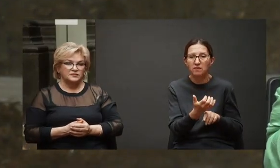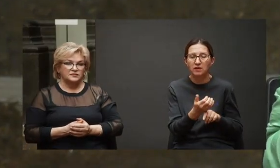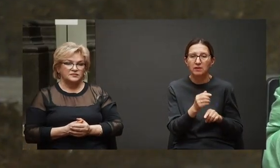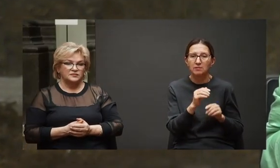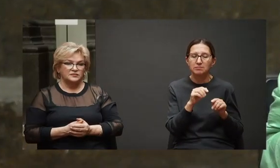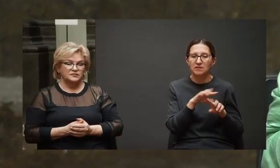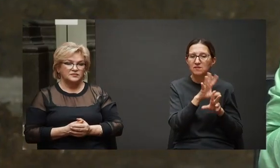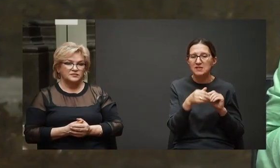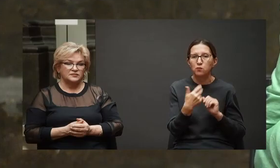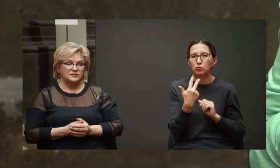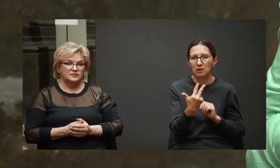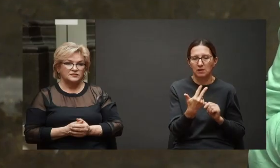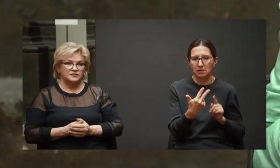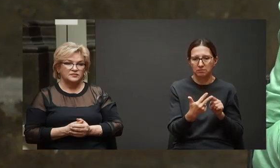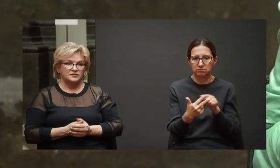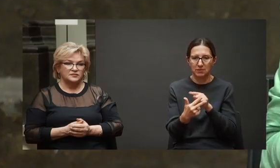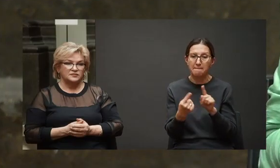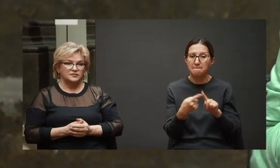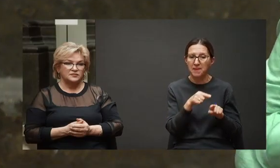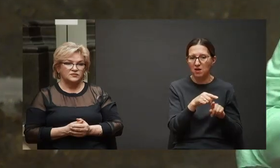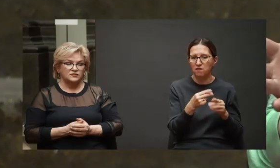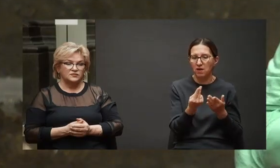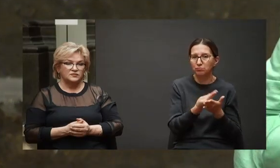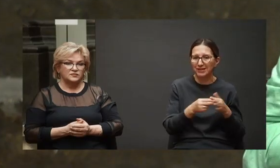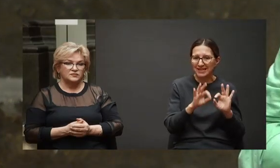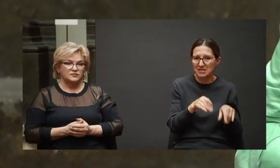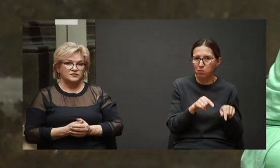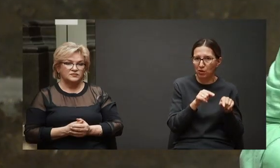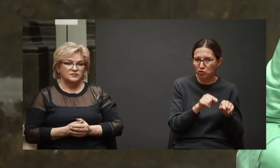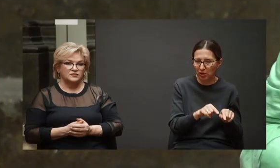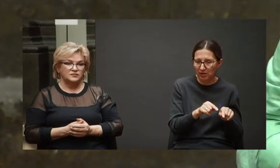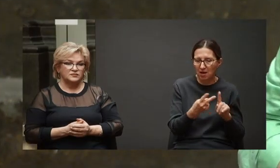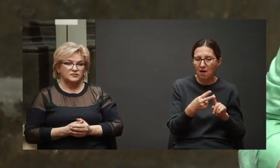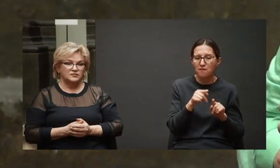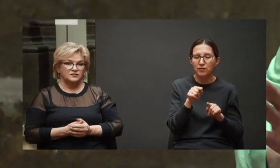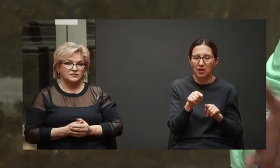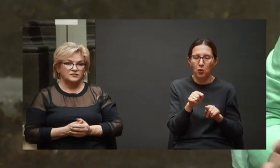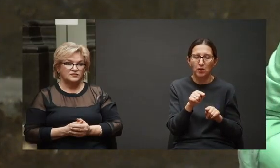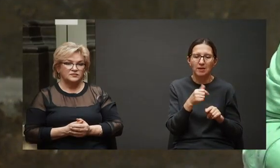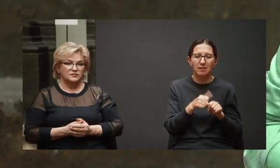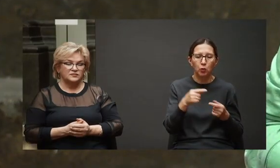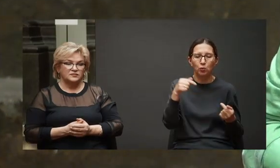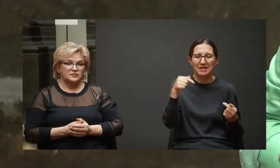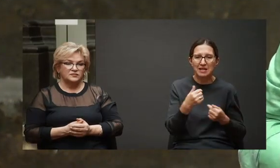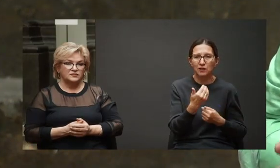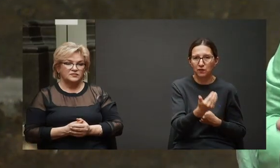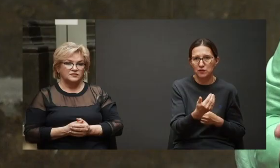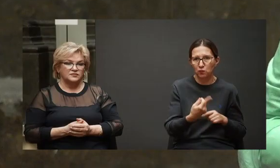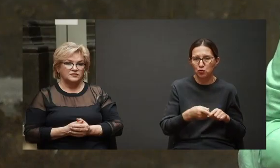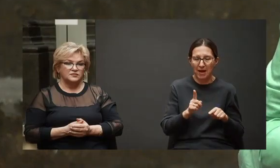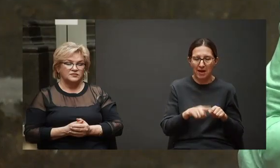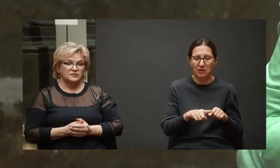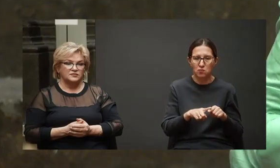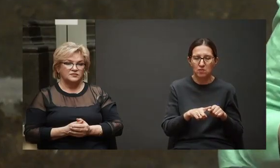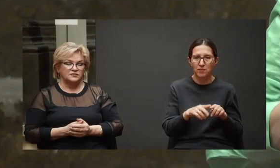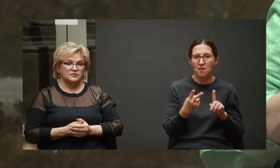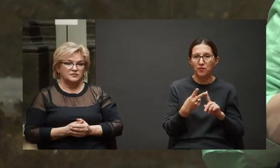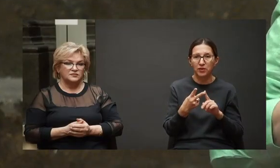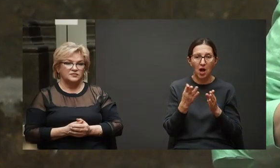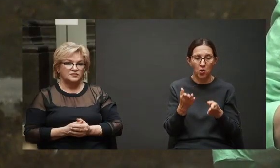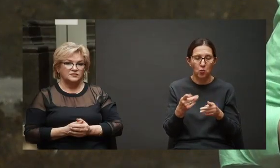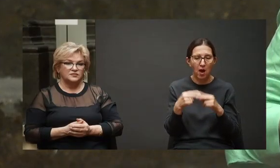их штуки, да, образ изображения, взаимно однозначно соответствующий изображаемому объекту,